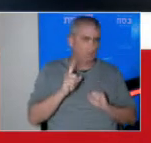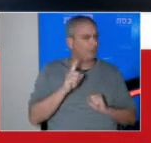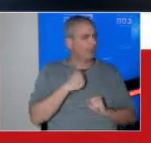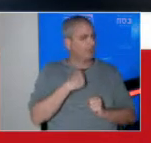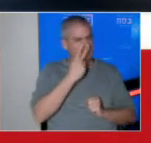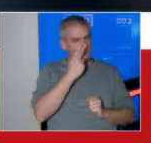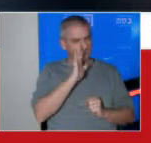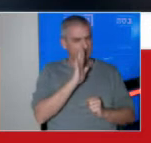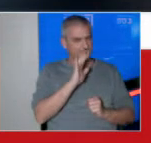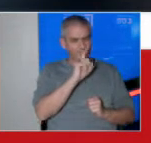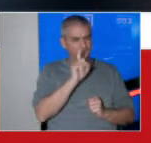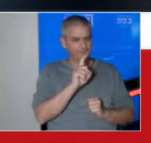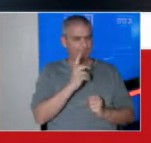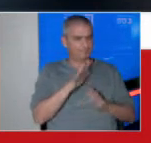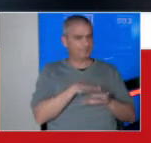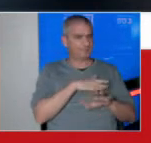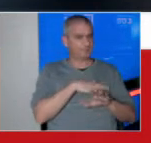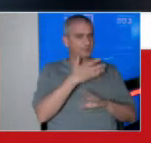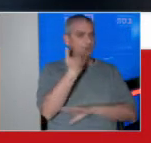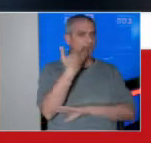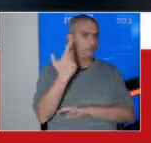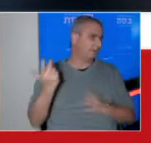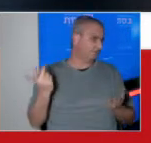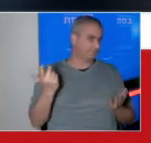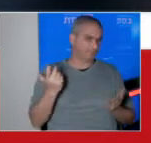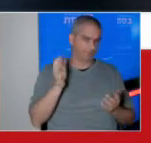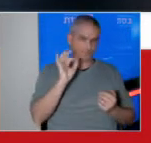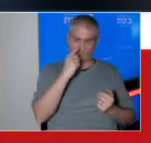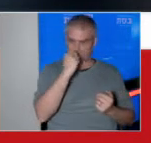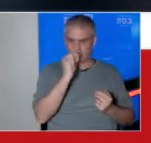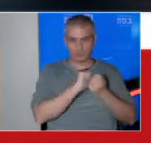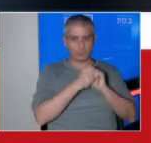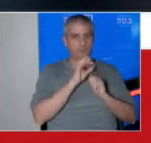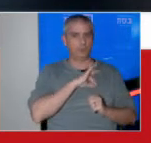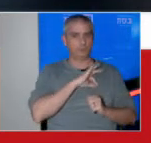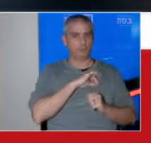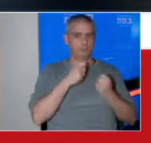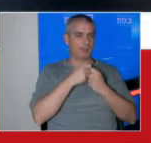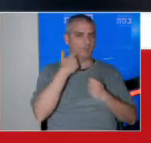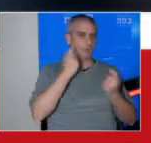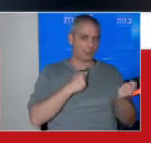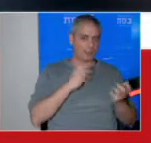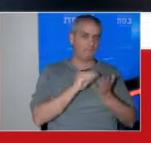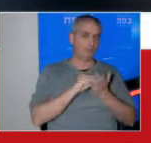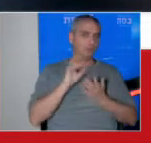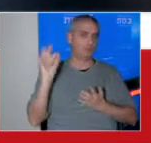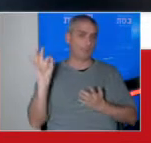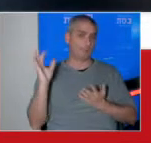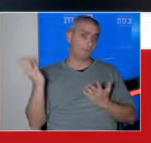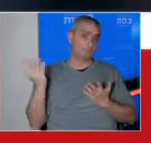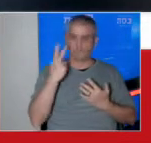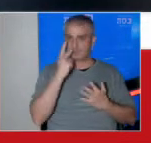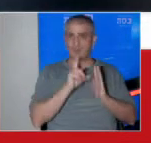מנסה נתח, פרט אולי באמת לרגשות הלאומיים של פוטין, או בכלל של רוסים כלפי אוקראינה והצורך שלהם,